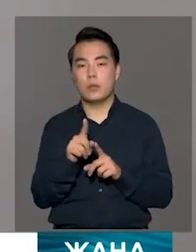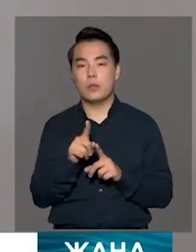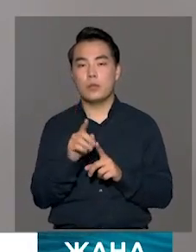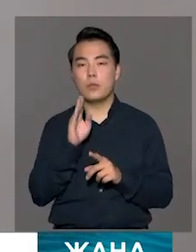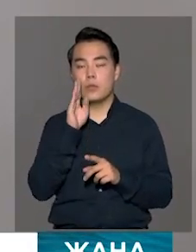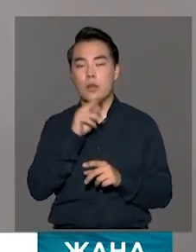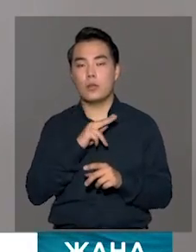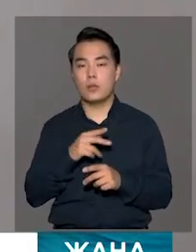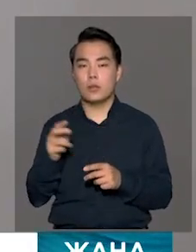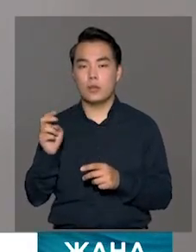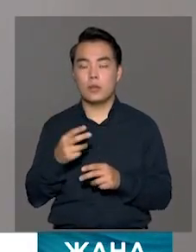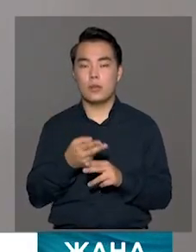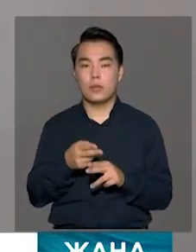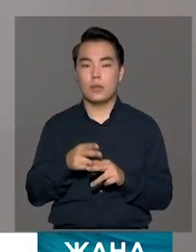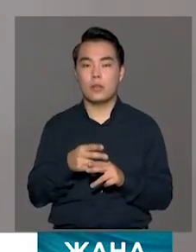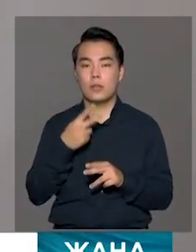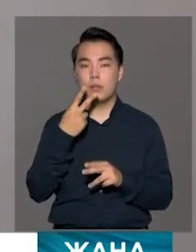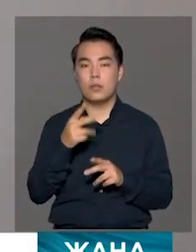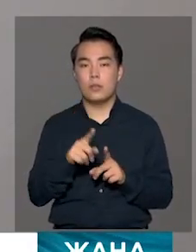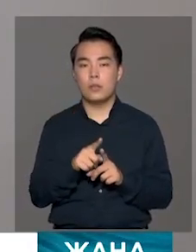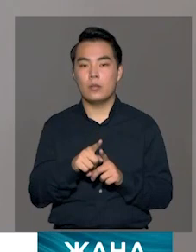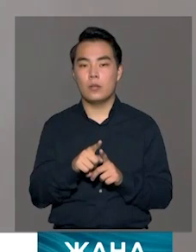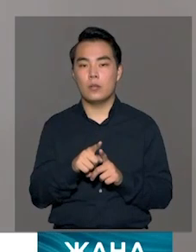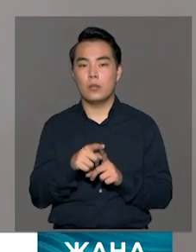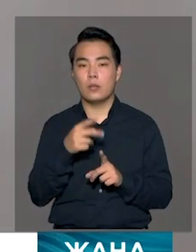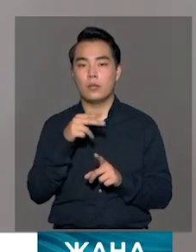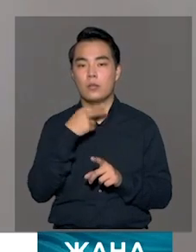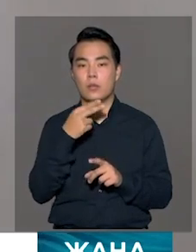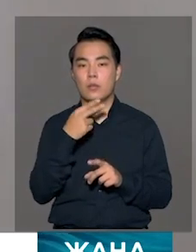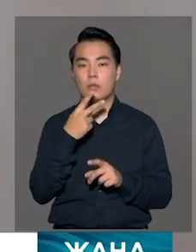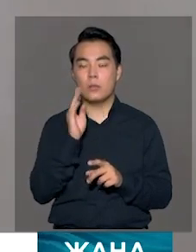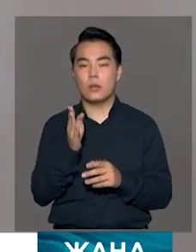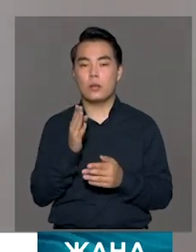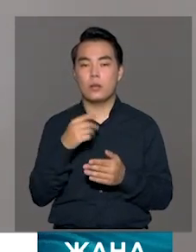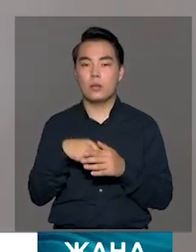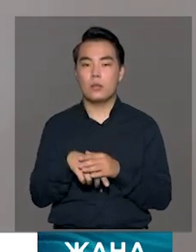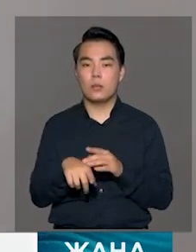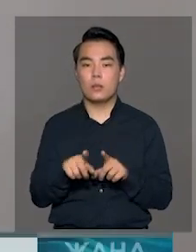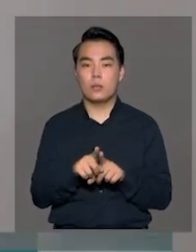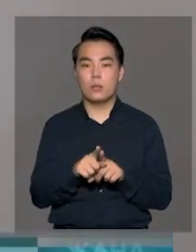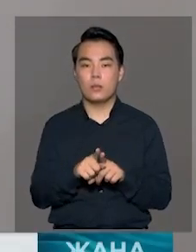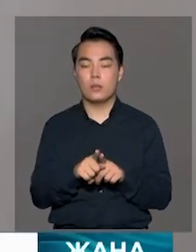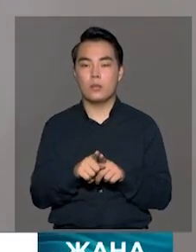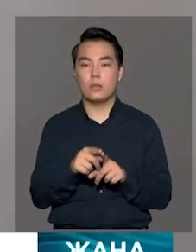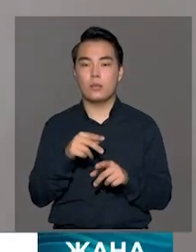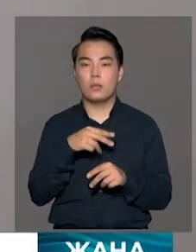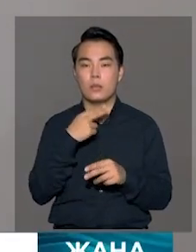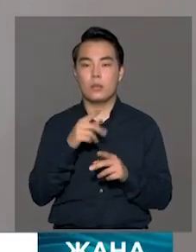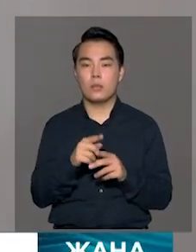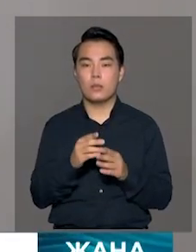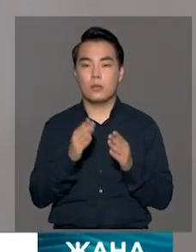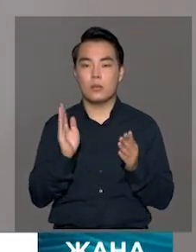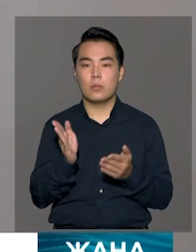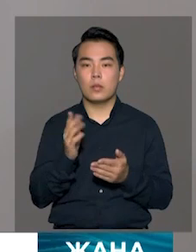таңертең шығып, сол үшін өзім қаларлағанда орталықты ғана аралаймын, мүмкін бір жақты ғана аралап өтемін. Ал ол